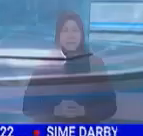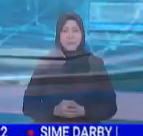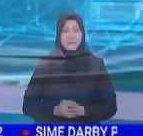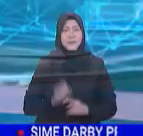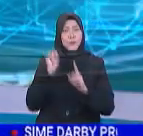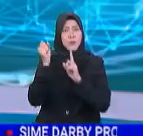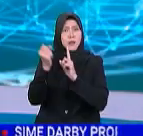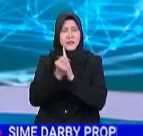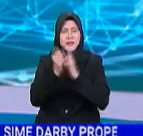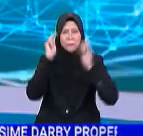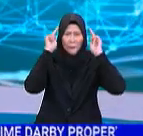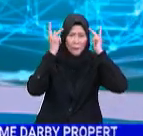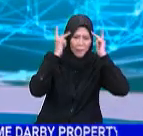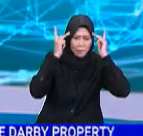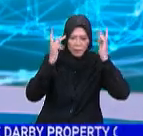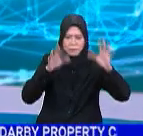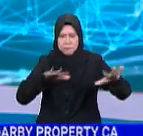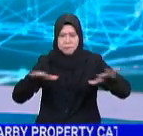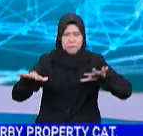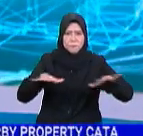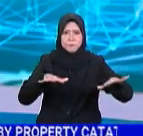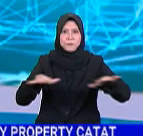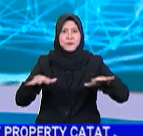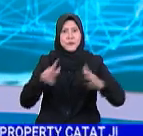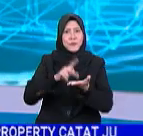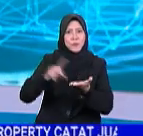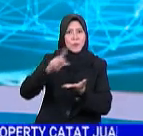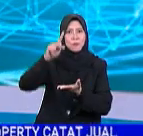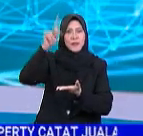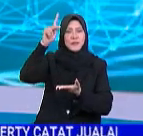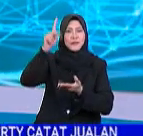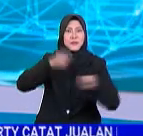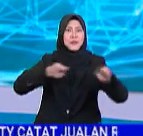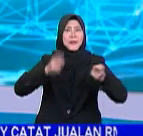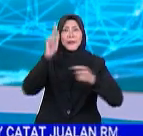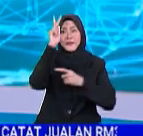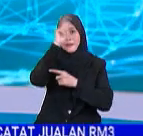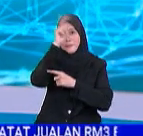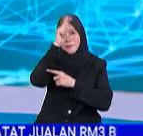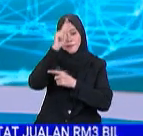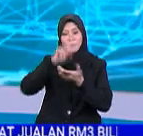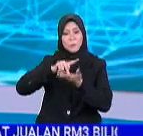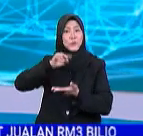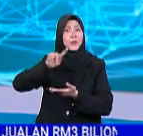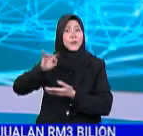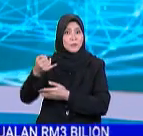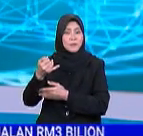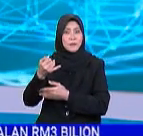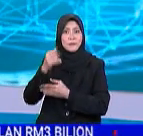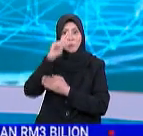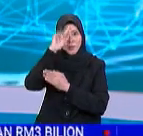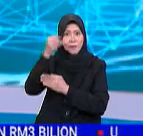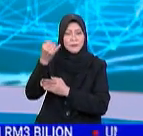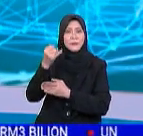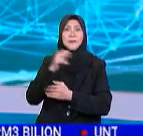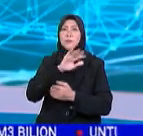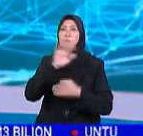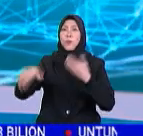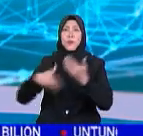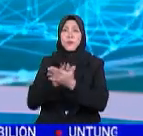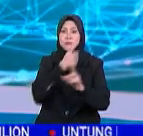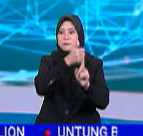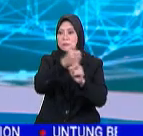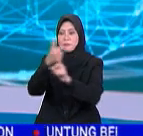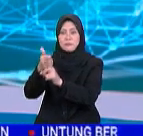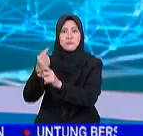Situasi panik akibat gegaran turut dirasai di kompleks pentadbiran kerajaan di Putrajaya apabila semua kaki tangan diarahkan